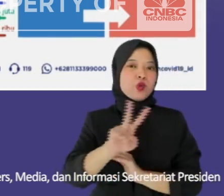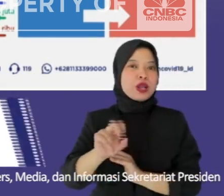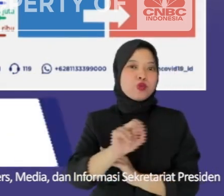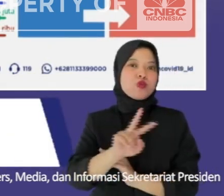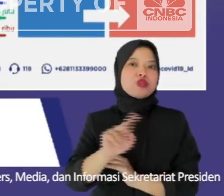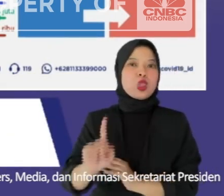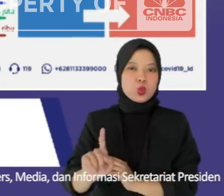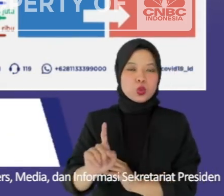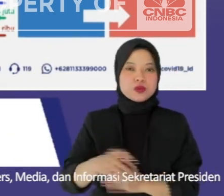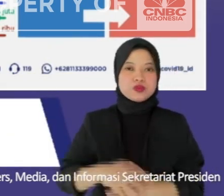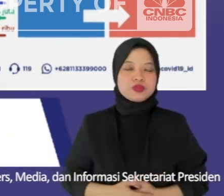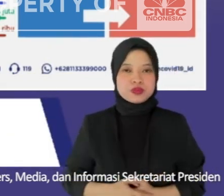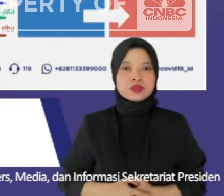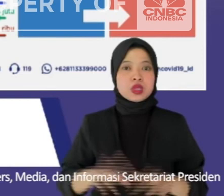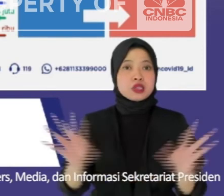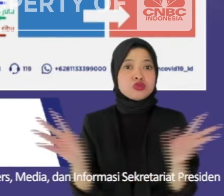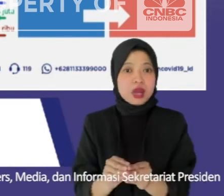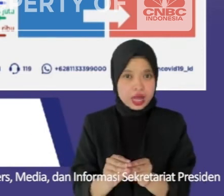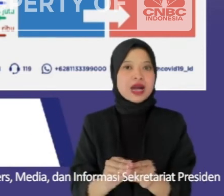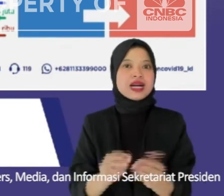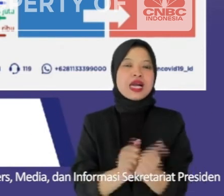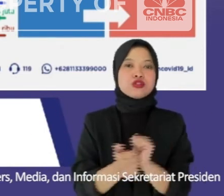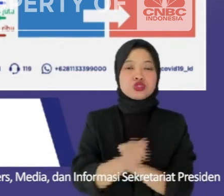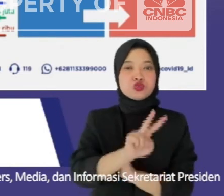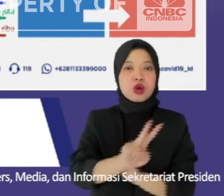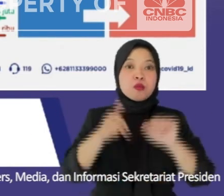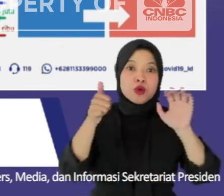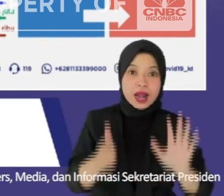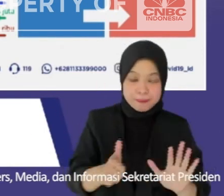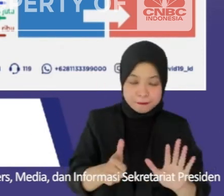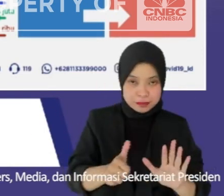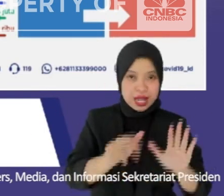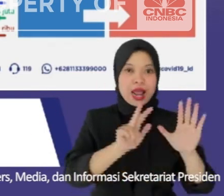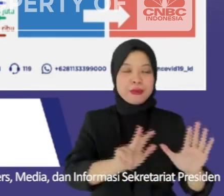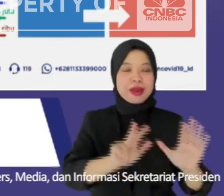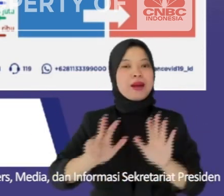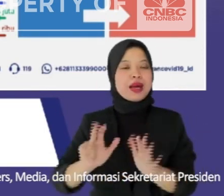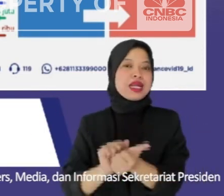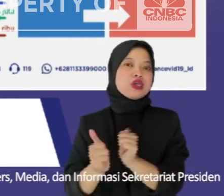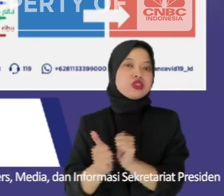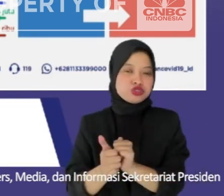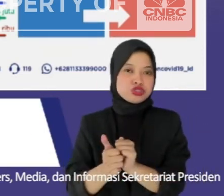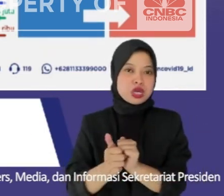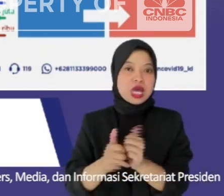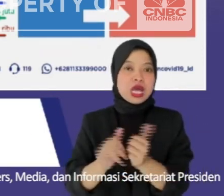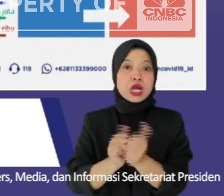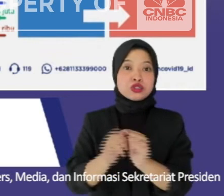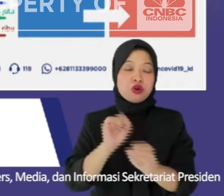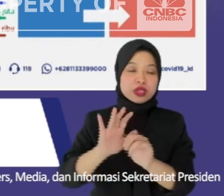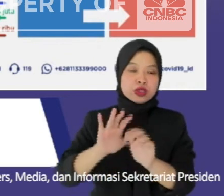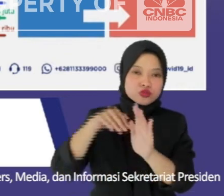21 dengan total kasus 20 6088 kasus atau turun